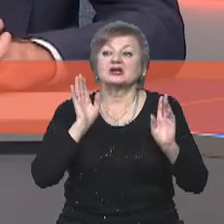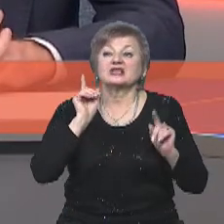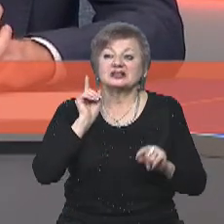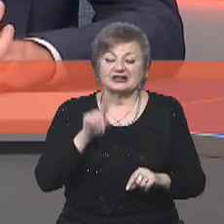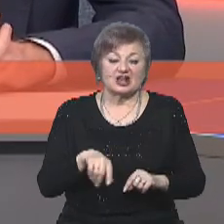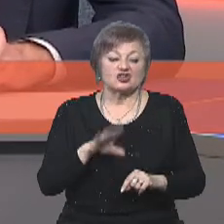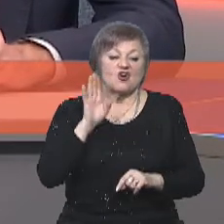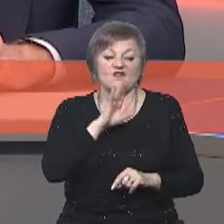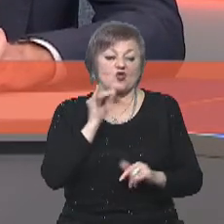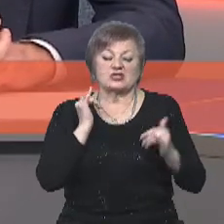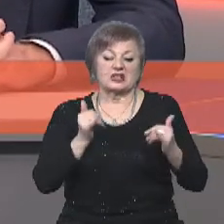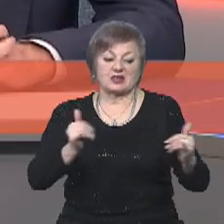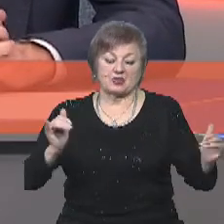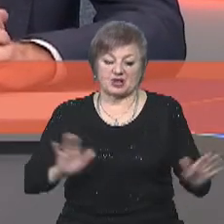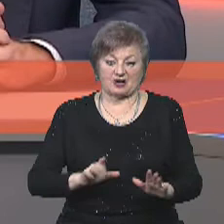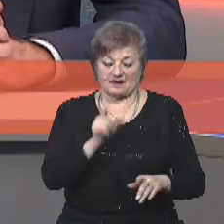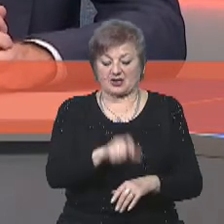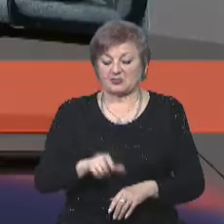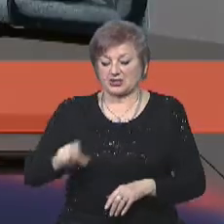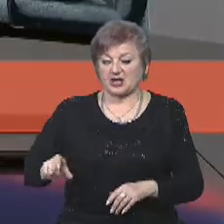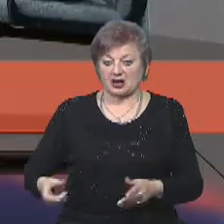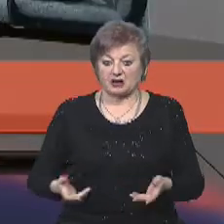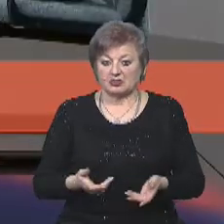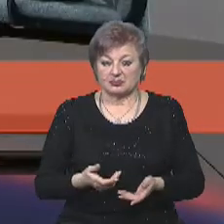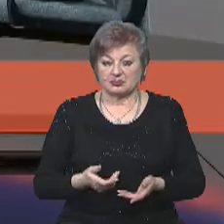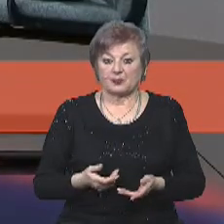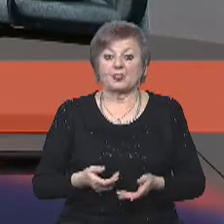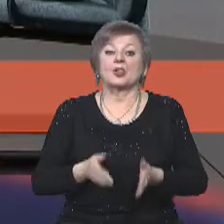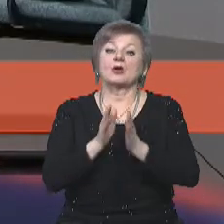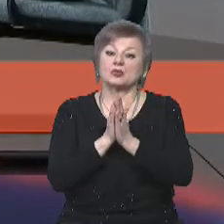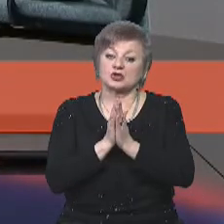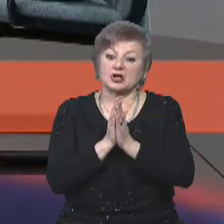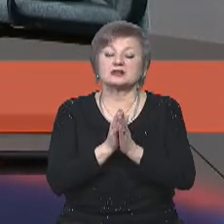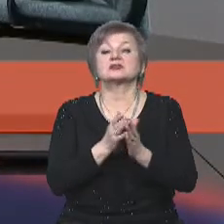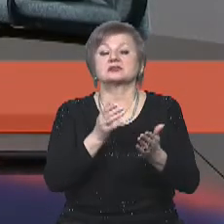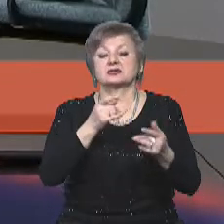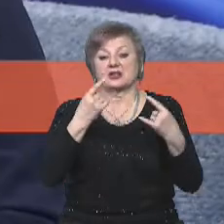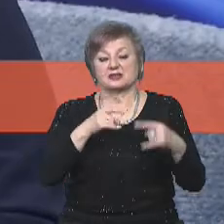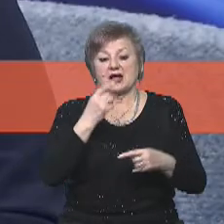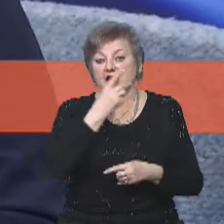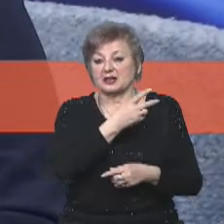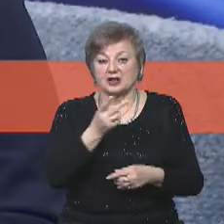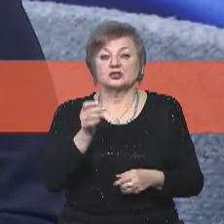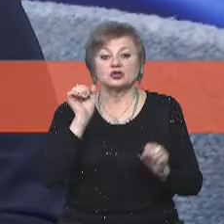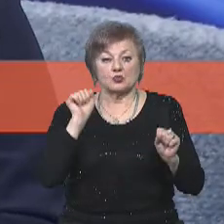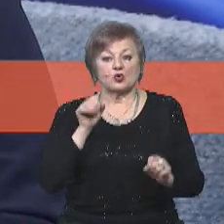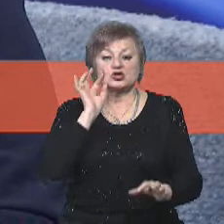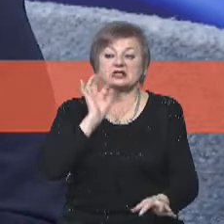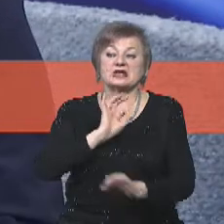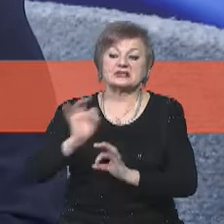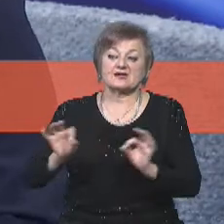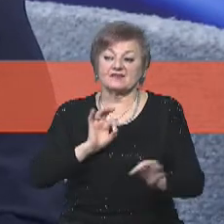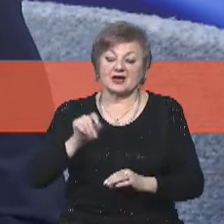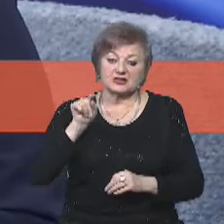заполнить систему перед запуском. Шановні телеглядачі, ви можете звертатися до студії за телефонами,